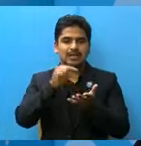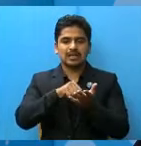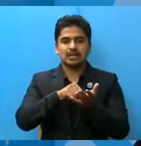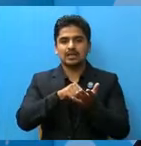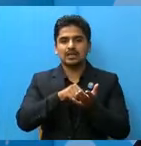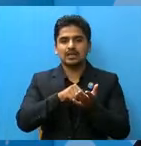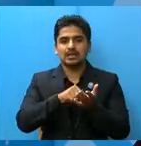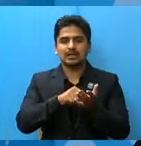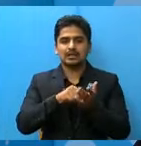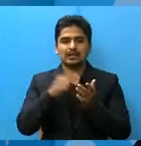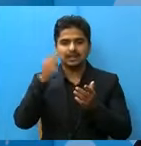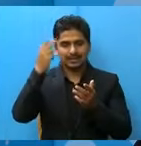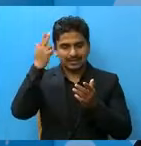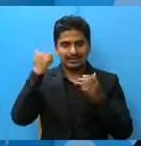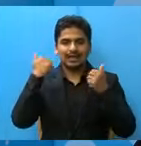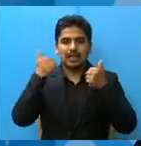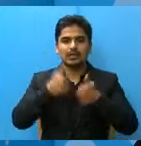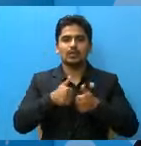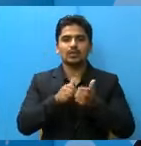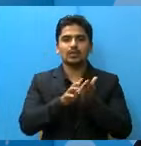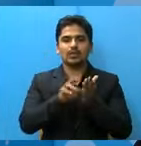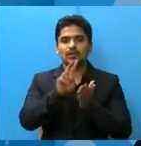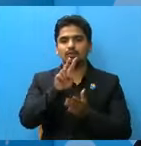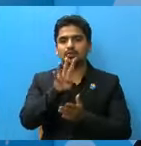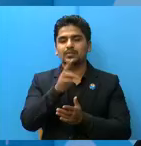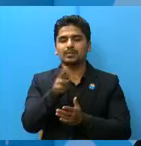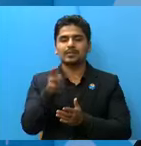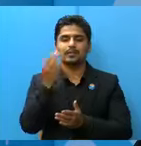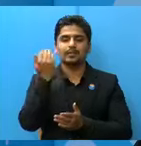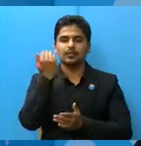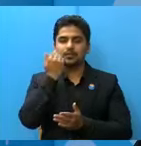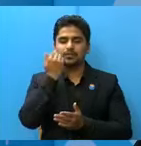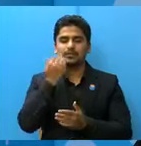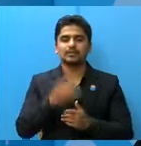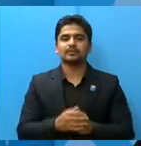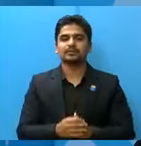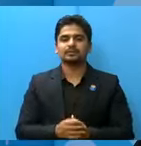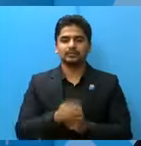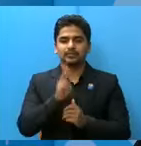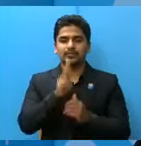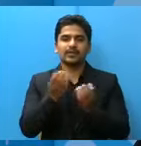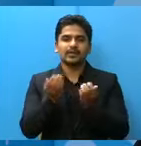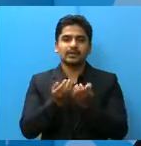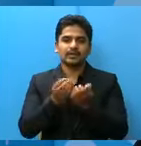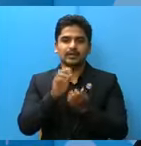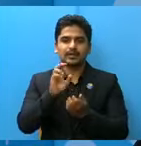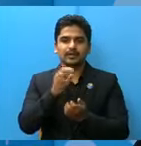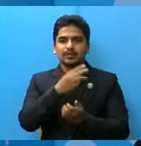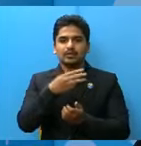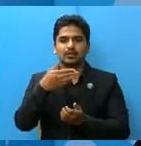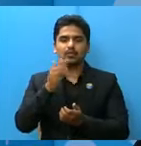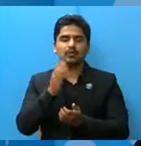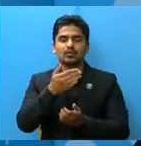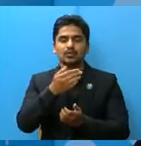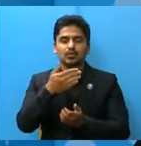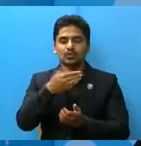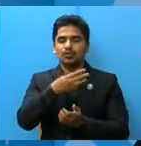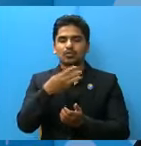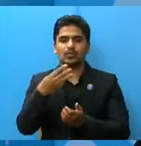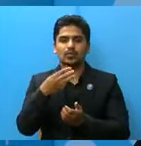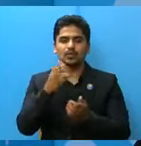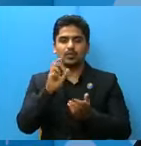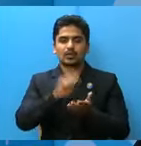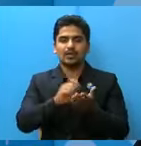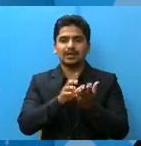मानमा कालिकोट बाट 24 जना पुरुष, एसे गरी दुल्लू अस्पताल दोईलेखवाट 2 जना